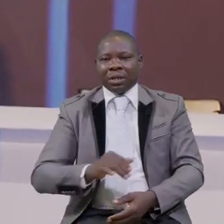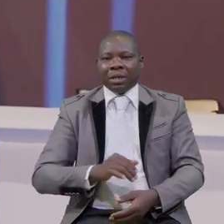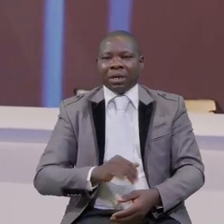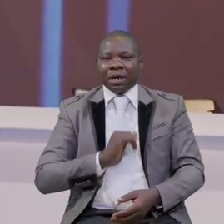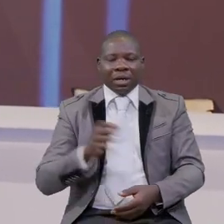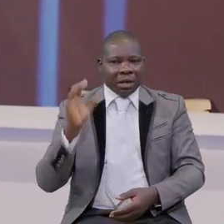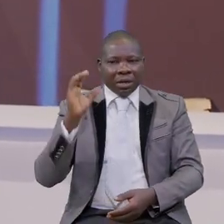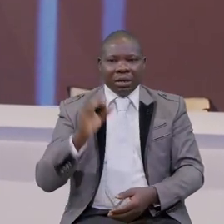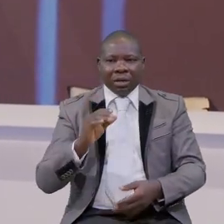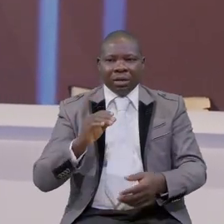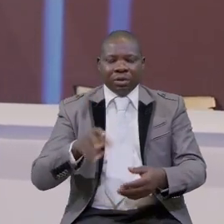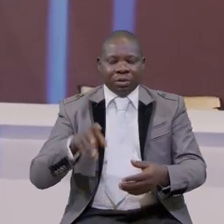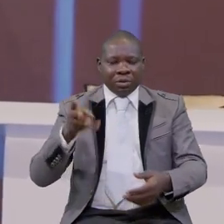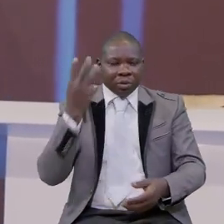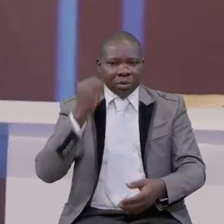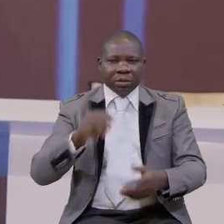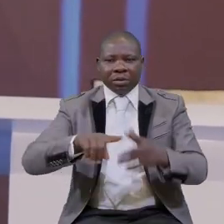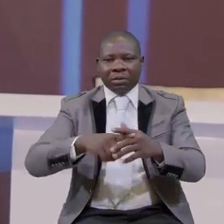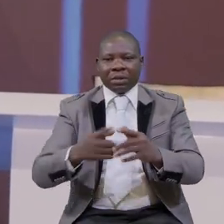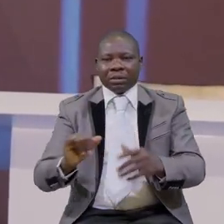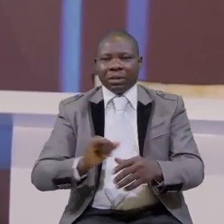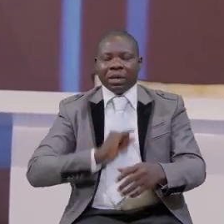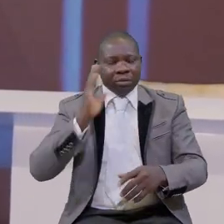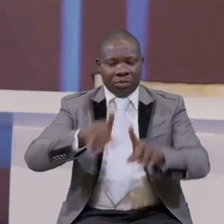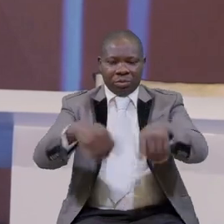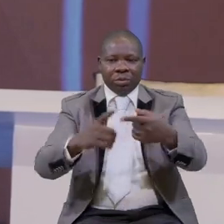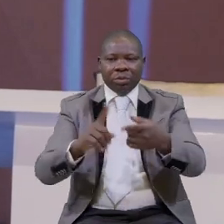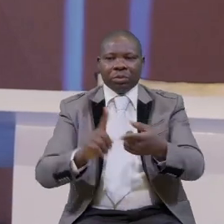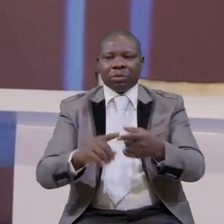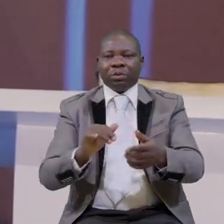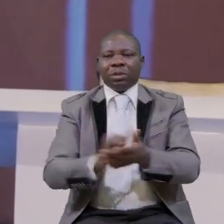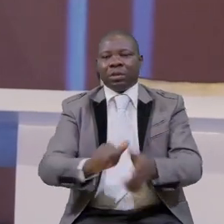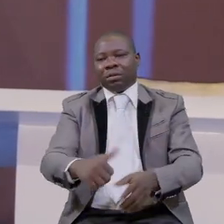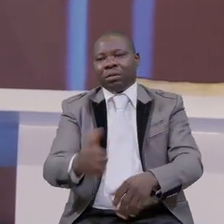Et mon papa savait que je cherchais. J'allais à l'église anglicane.